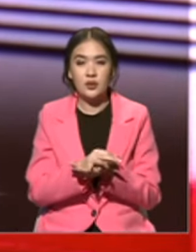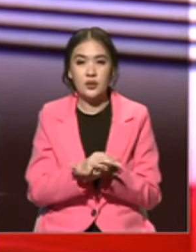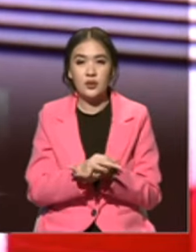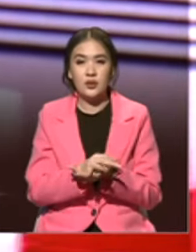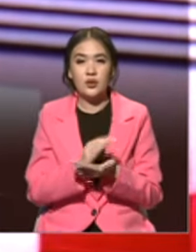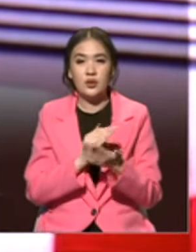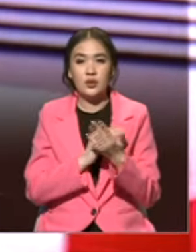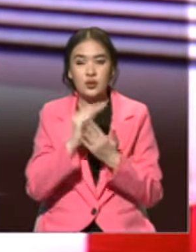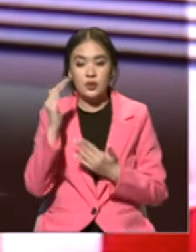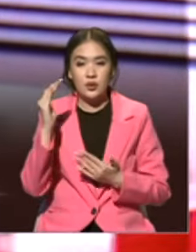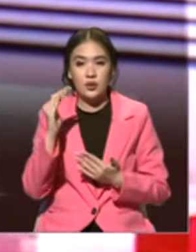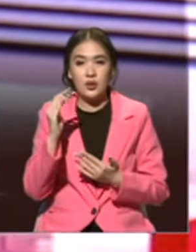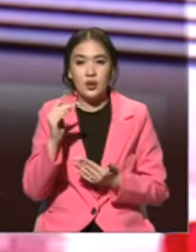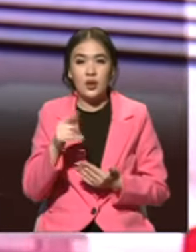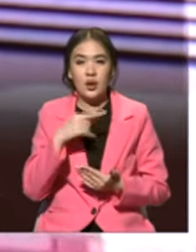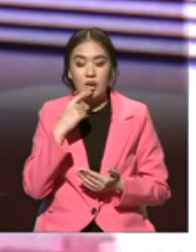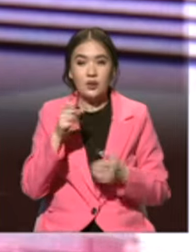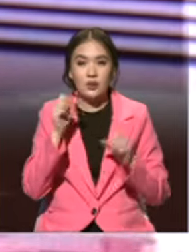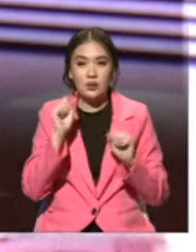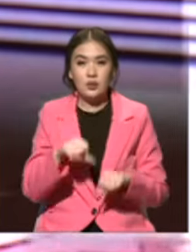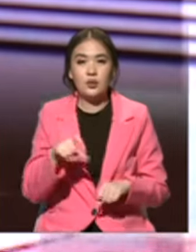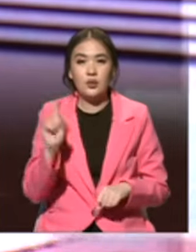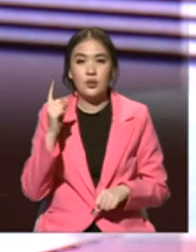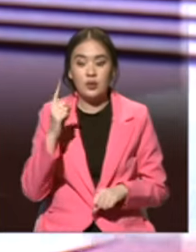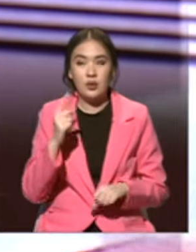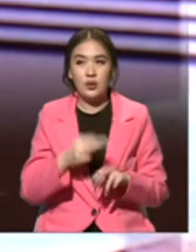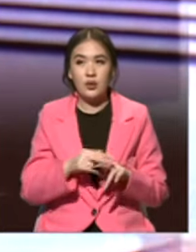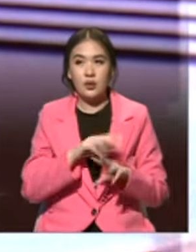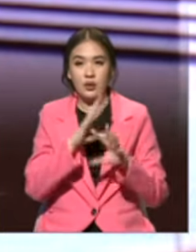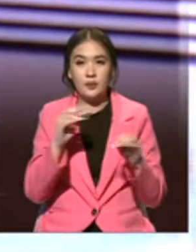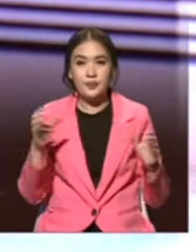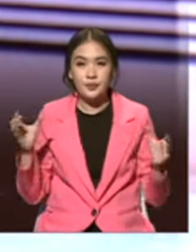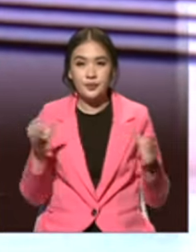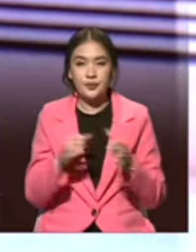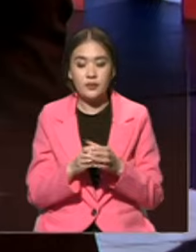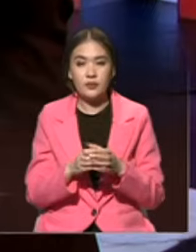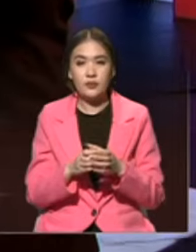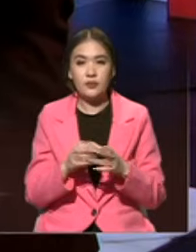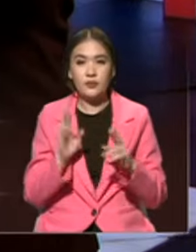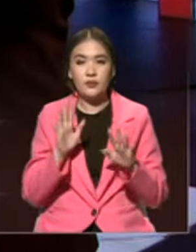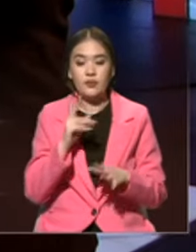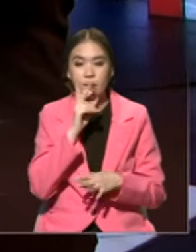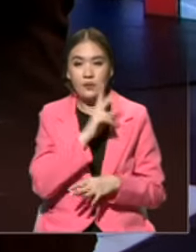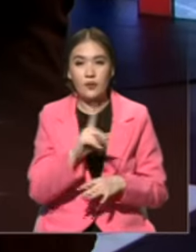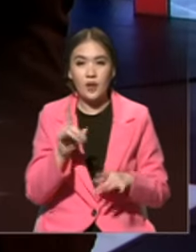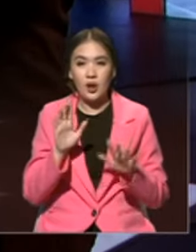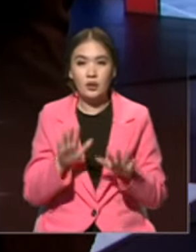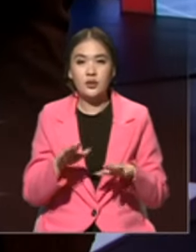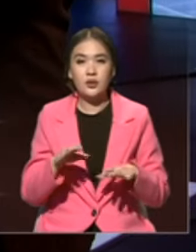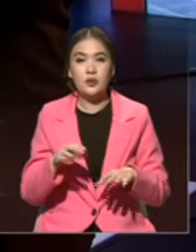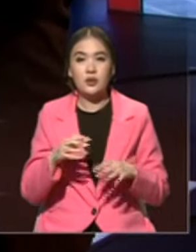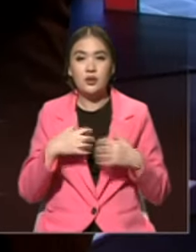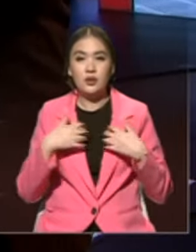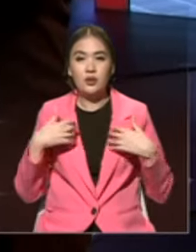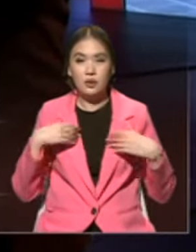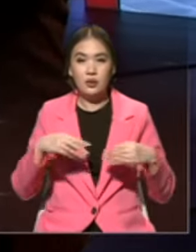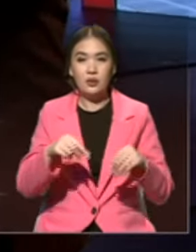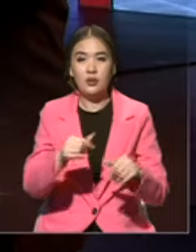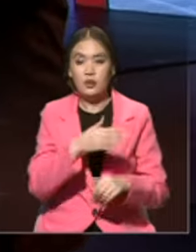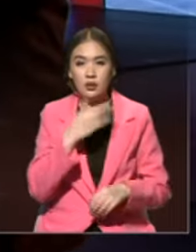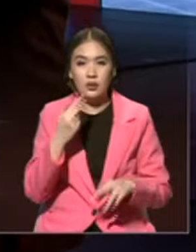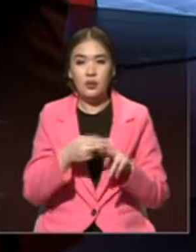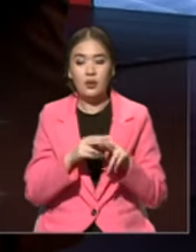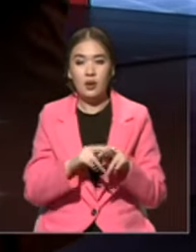жауапкершілігін жоғары екенінді айтуға болады. Неге десеңіз, олар бәрі жұмылдырып көріп отырсыздар, олар тек қана малды егіп жатқан жоқ, анау топан су болған